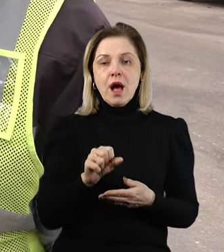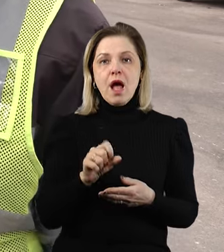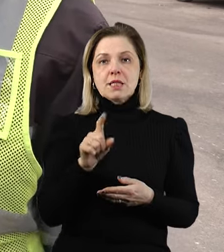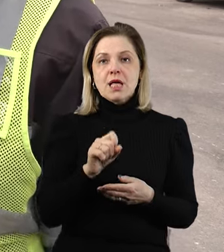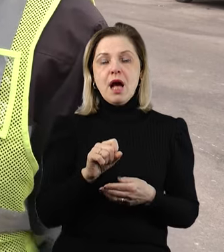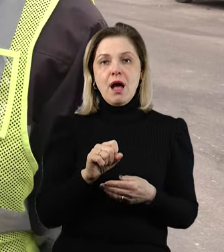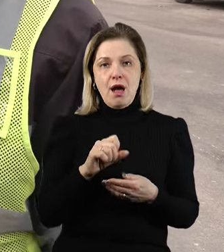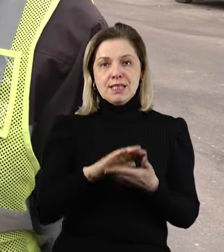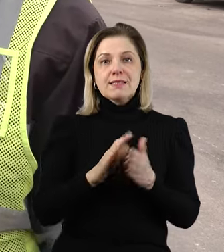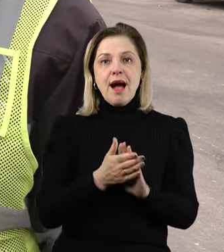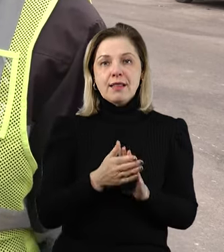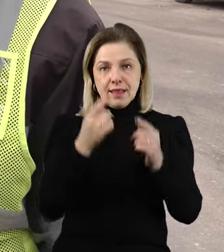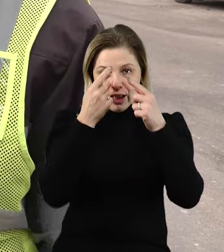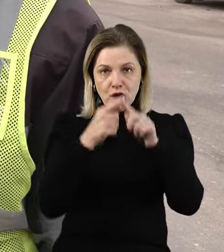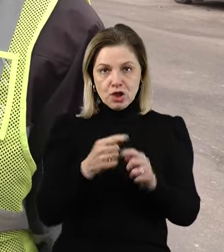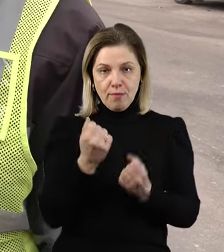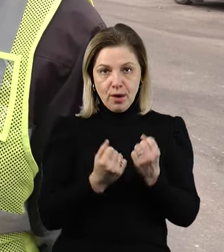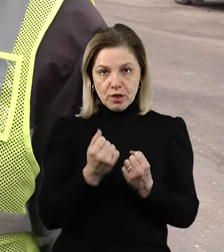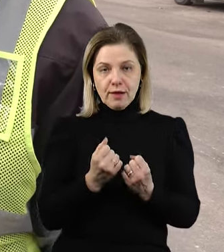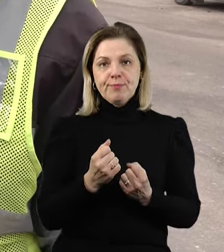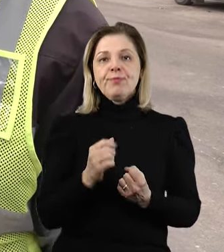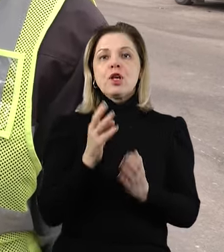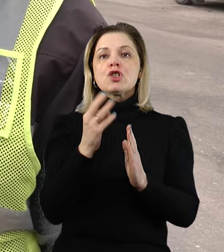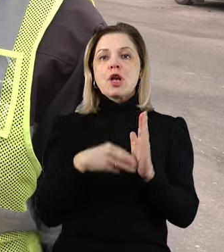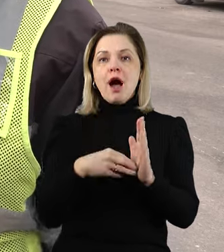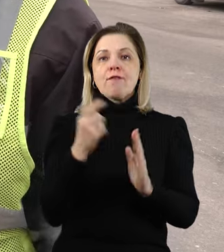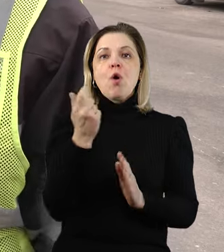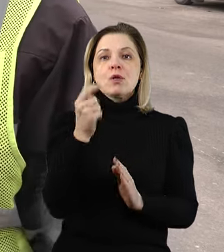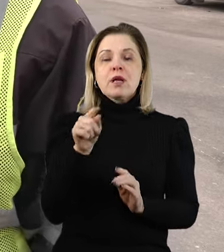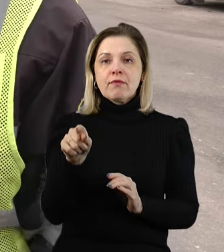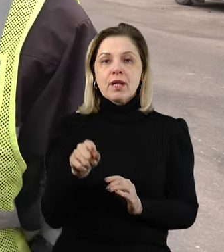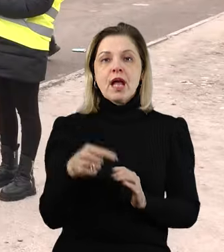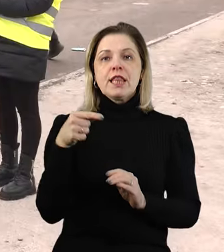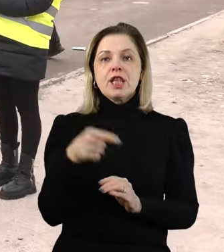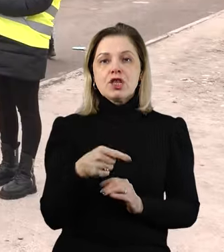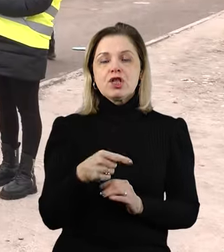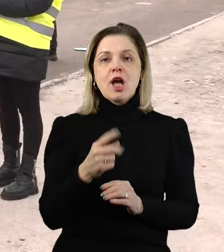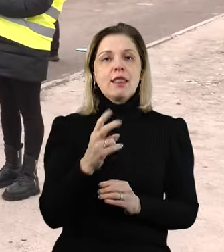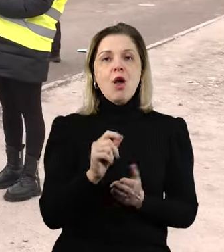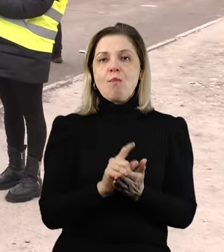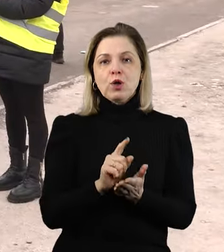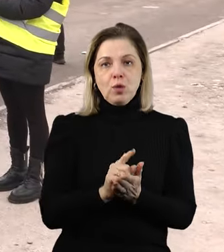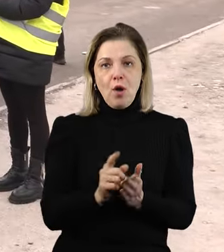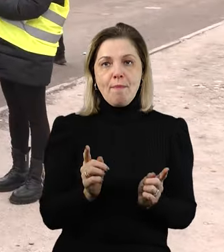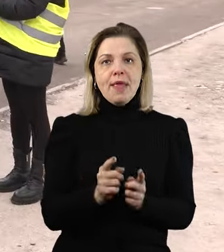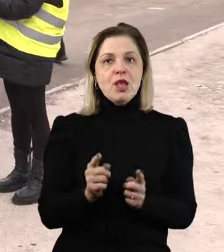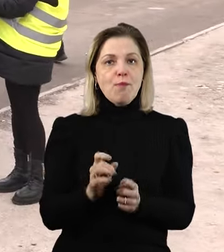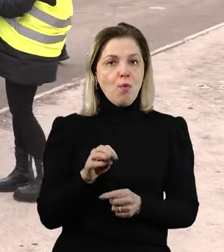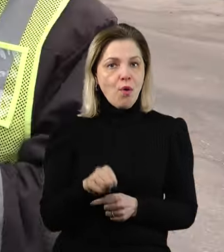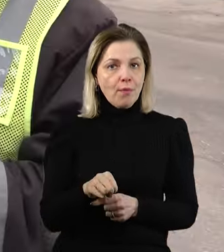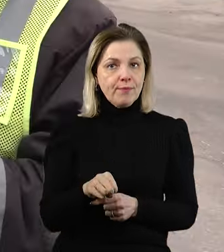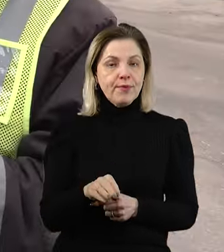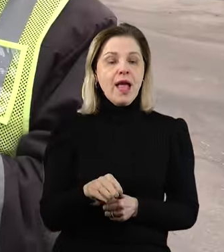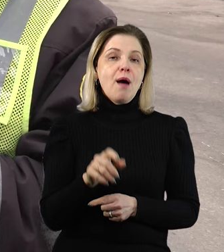засобу на перевізника накладається штраф у вигляді 1000 неоподаткованих мінімум доходів громадян.